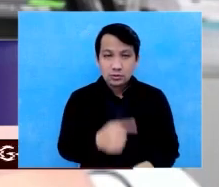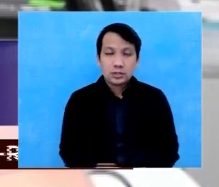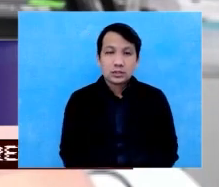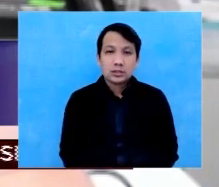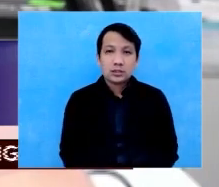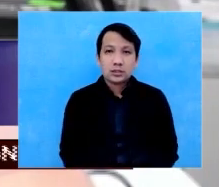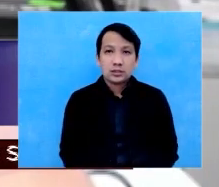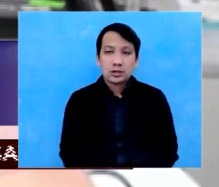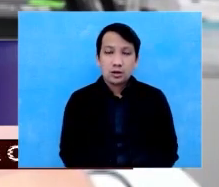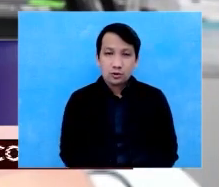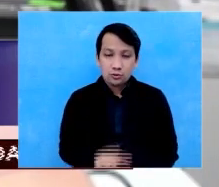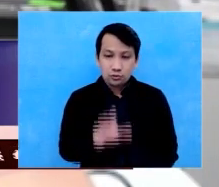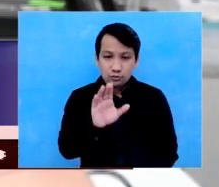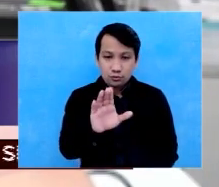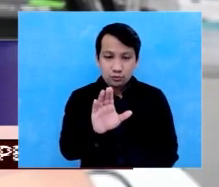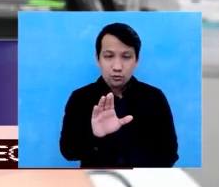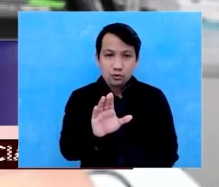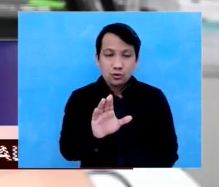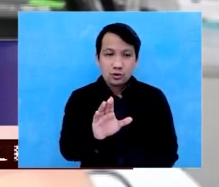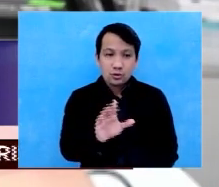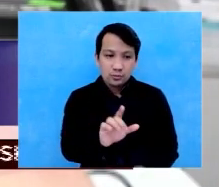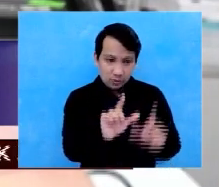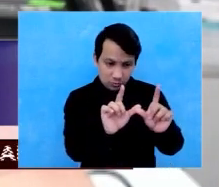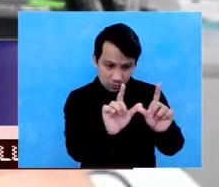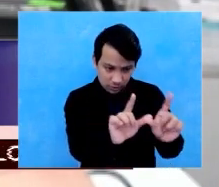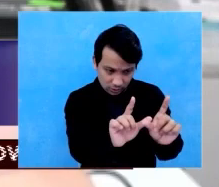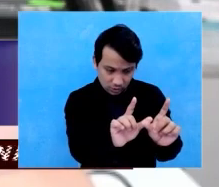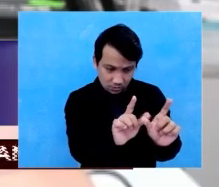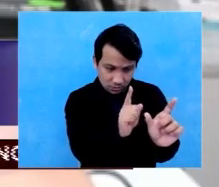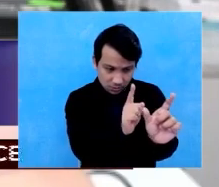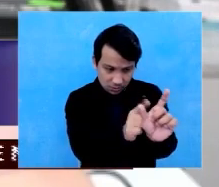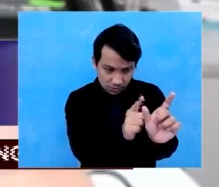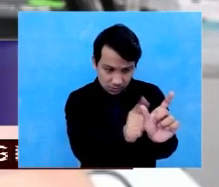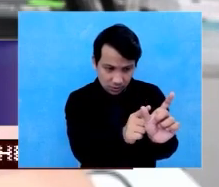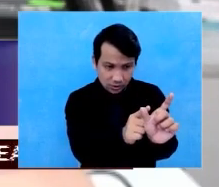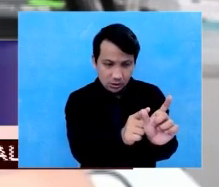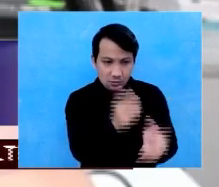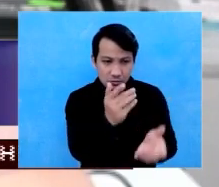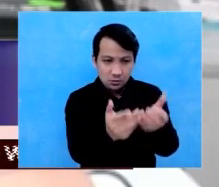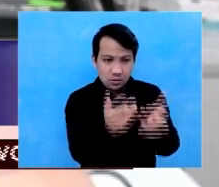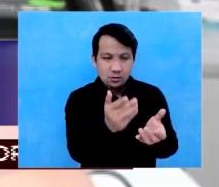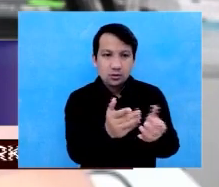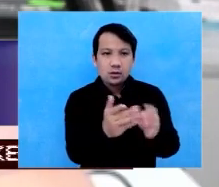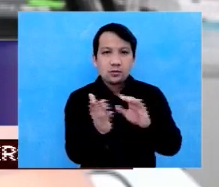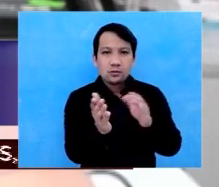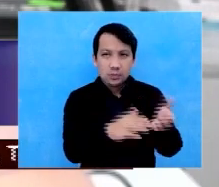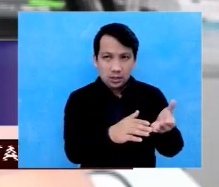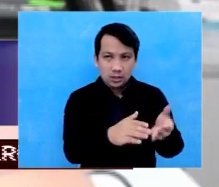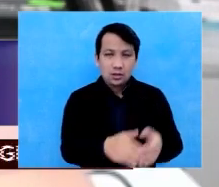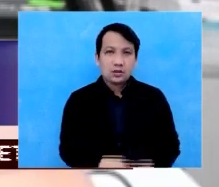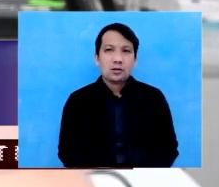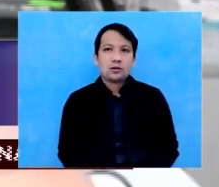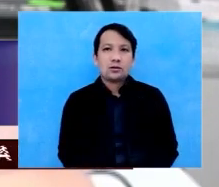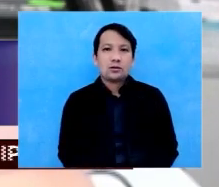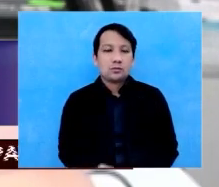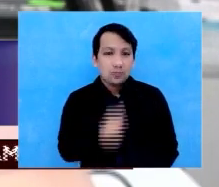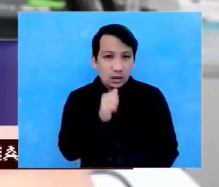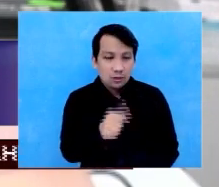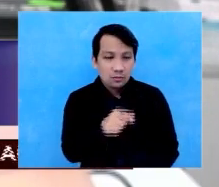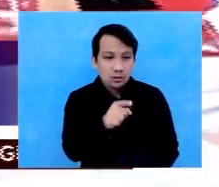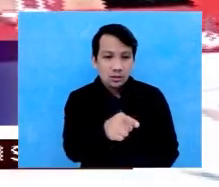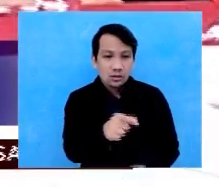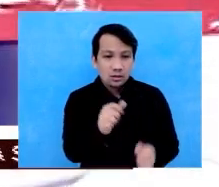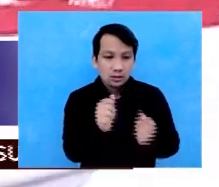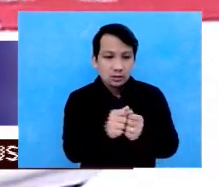na pag ni-red tag mo yung tao, eh posibleng yan ay mapatay. Hindi lang yan, pati ang kanilang